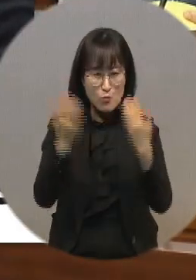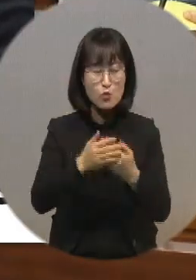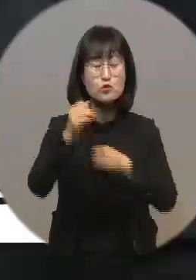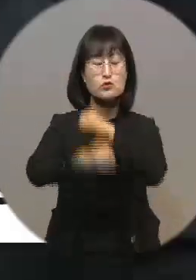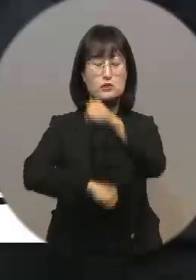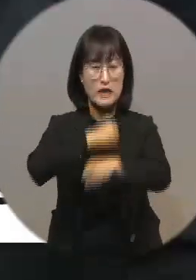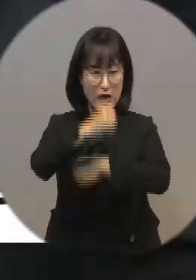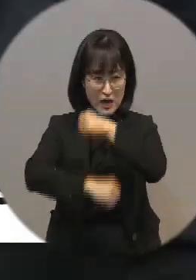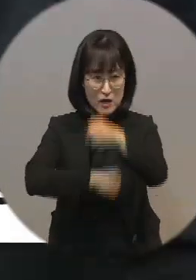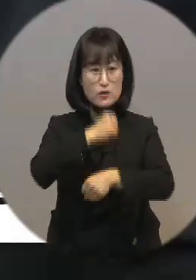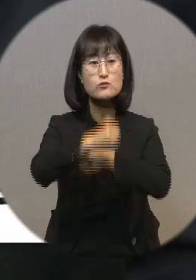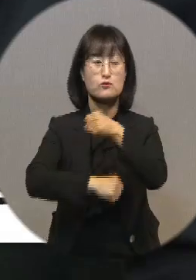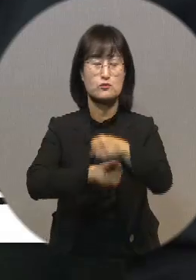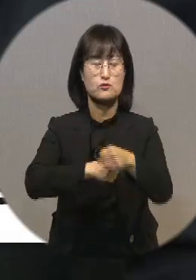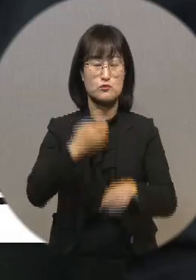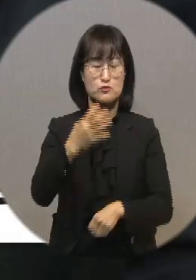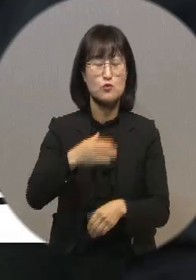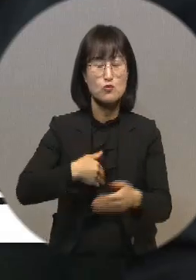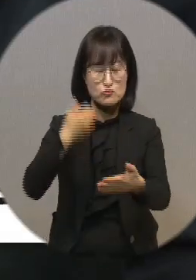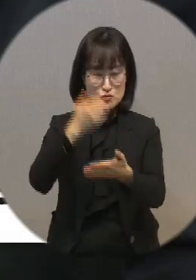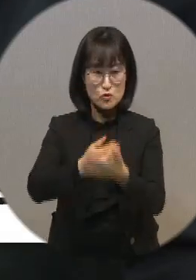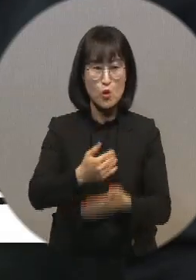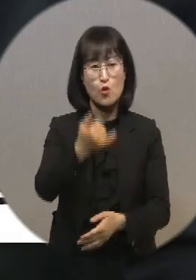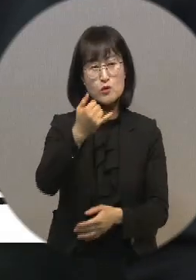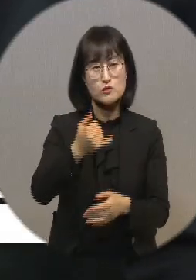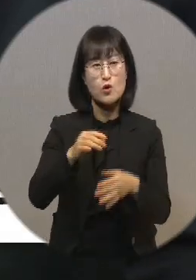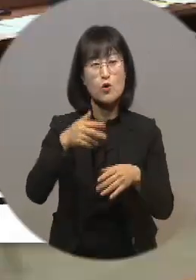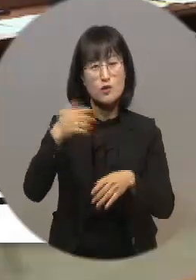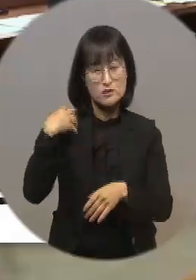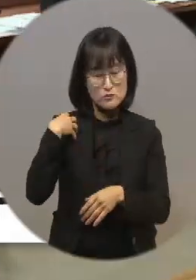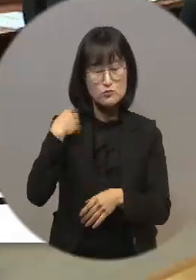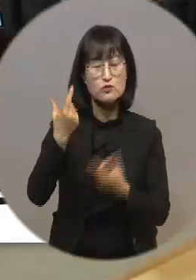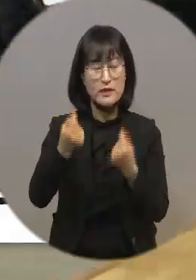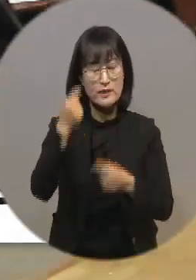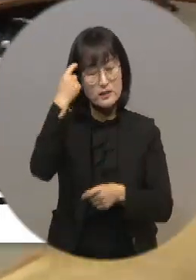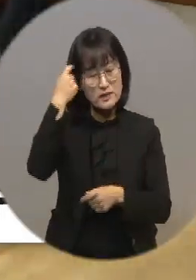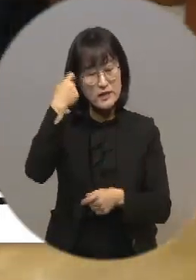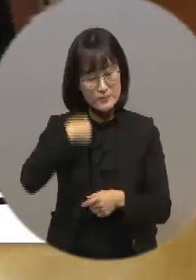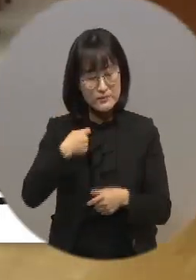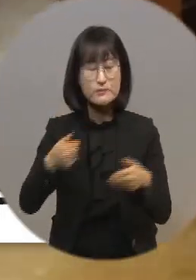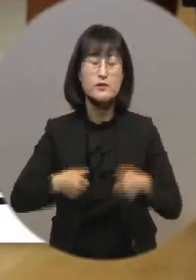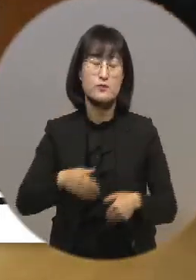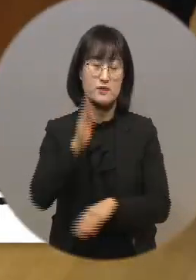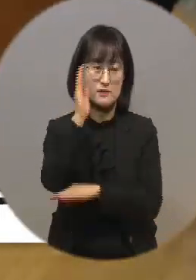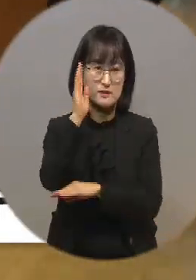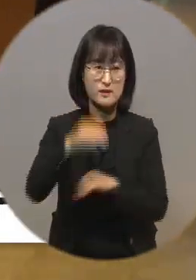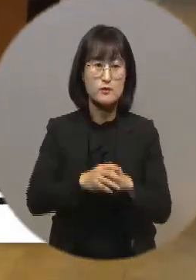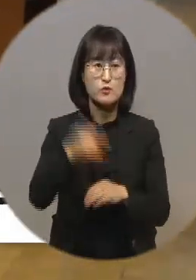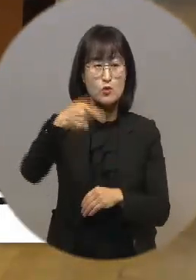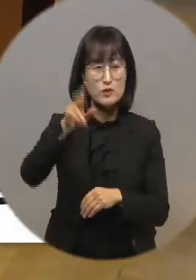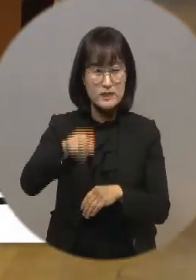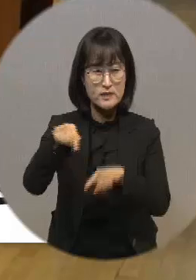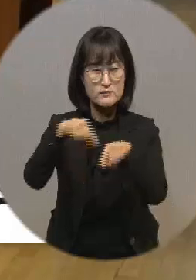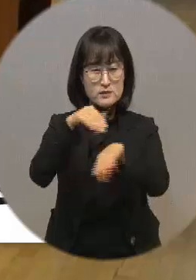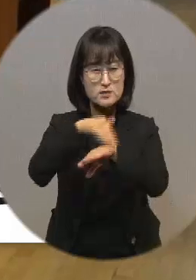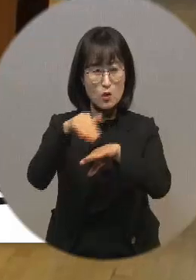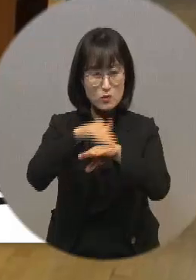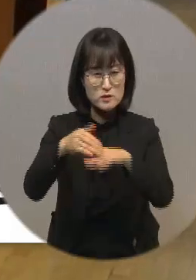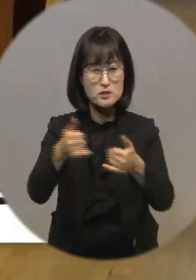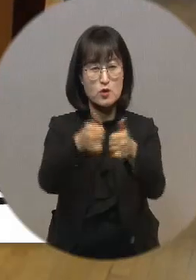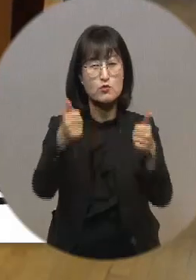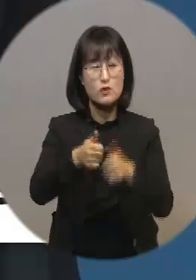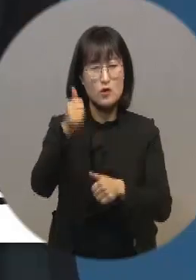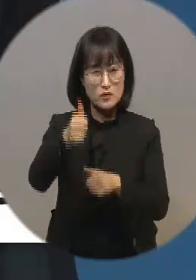누리도록 하는 도덕적 의무로 인식해야 할 것이라고 강조했습니다. 이어진 전체 회의에서는 김영호 정책자문위원회